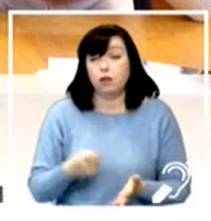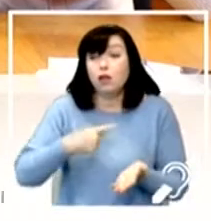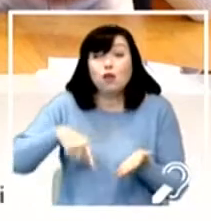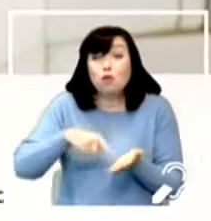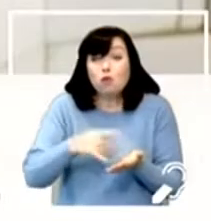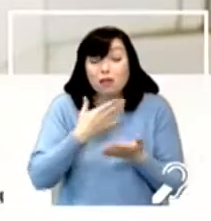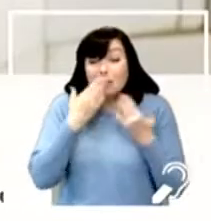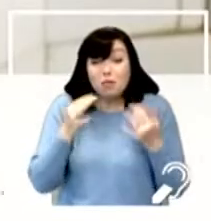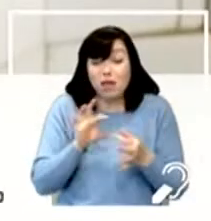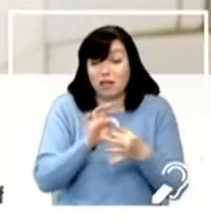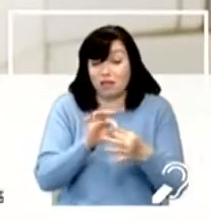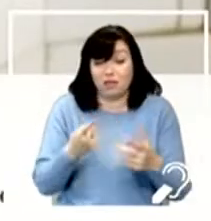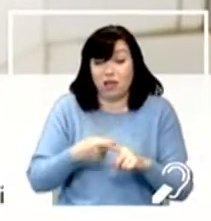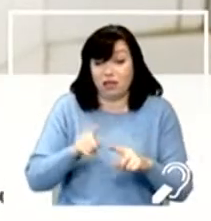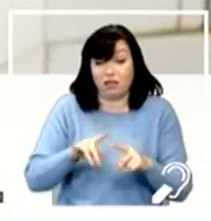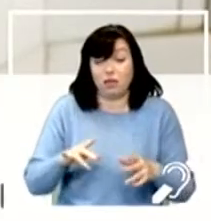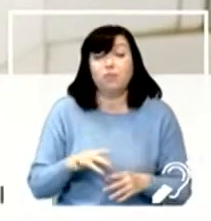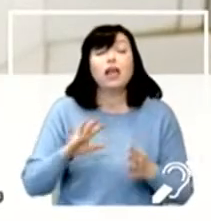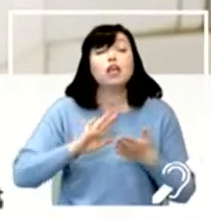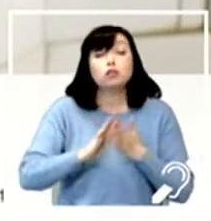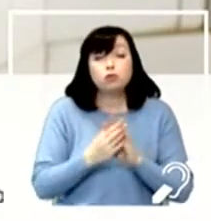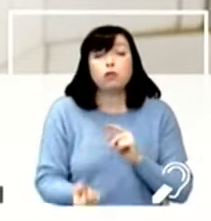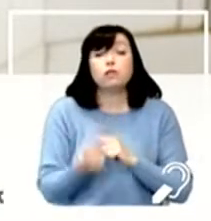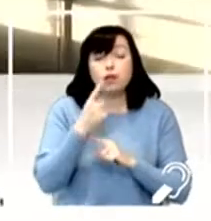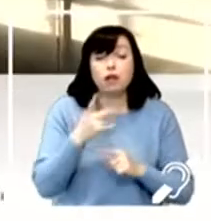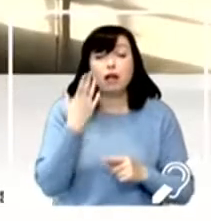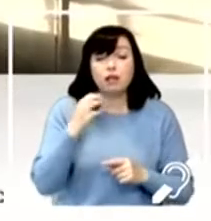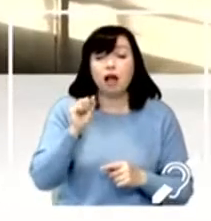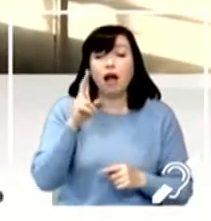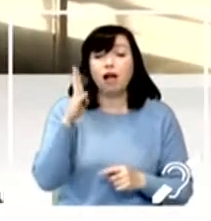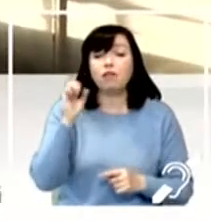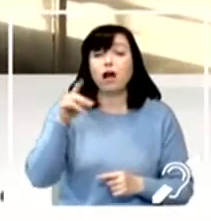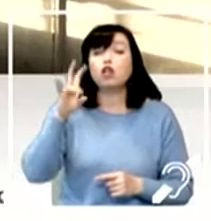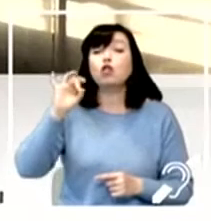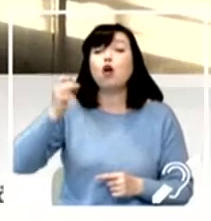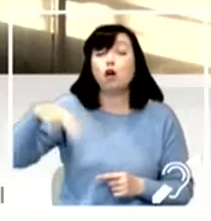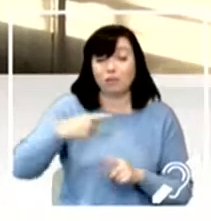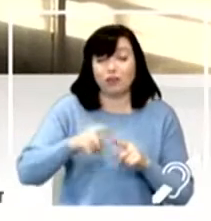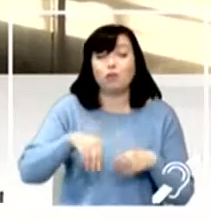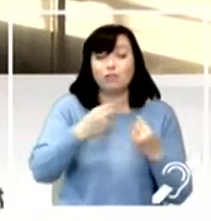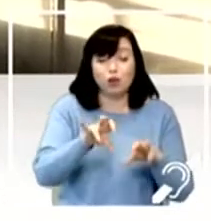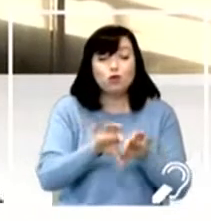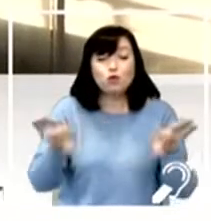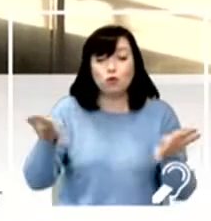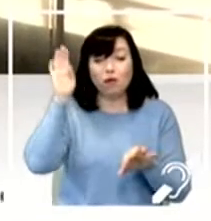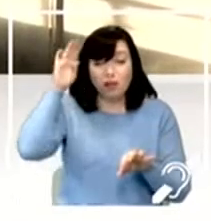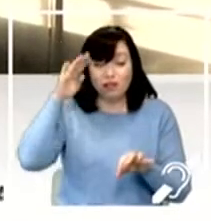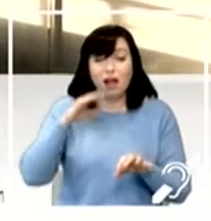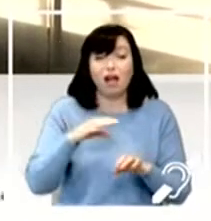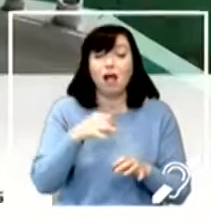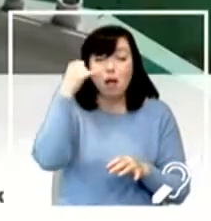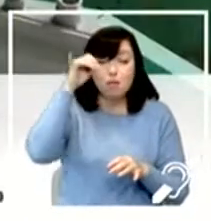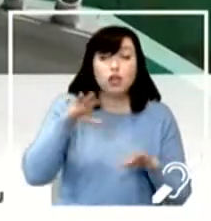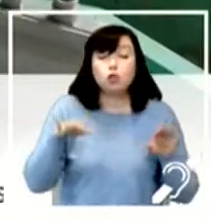никакого отношения. Situația s-a creat după ce societatea pe acțiune Aquanord, care prestează servicii prin apeductul Bălți-Soroca, nu-și mai poate